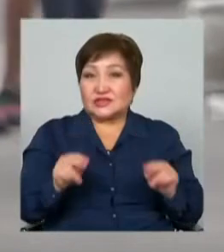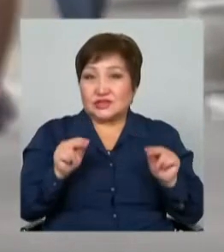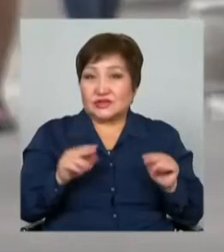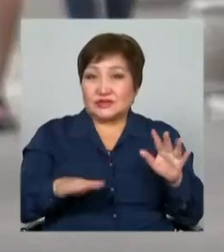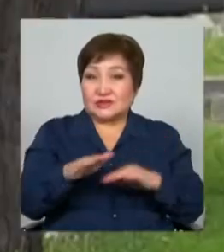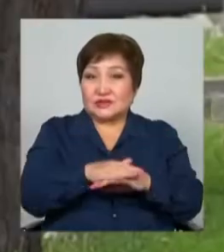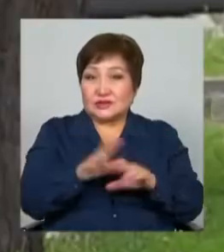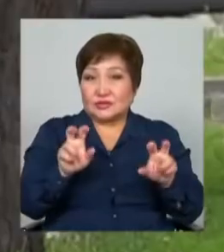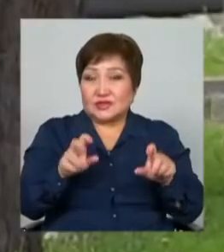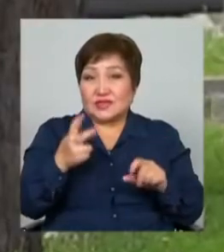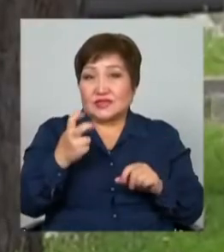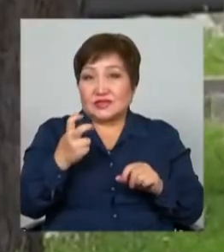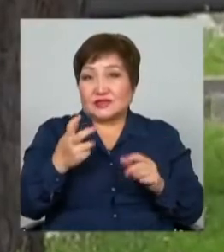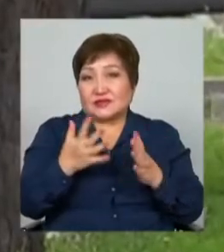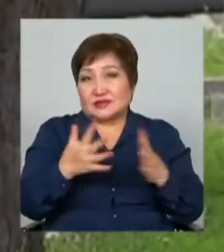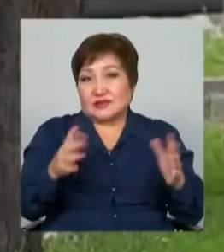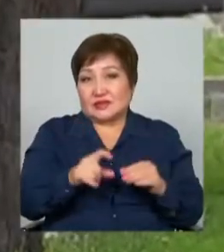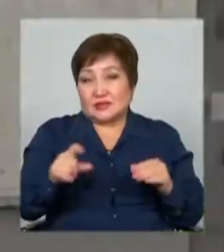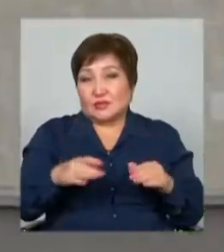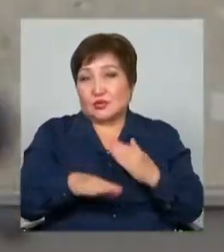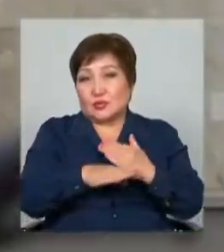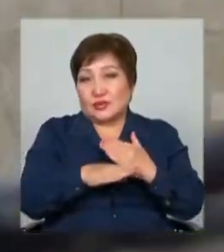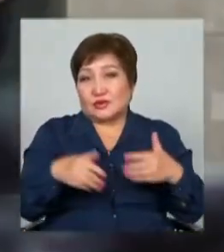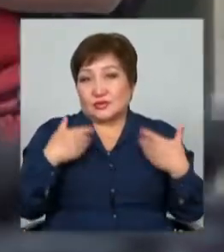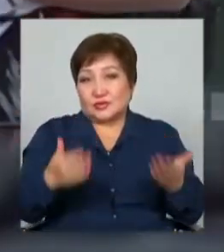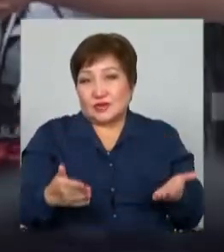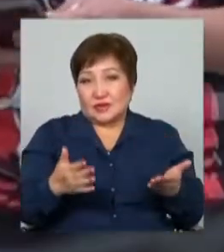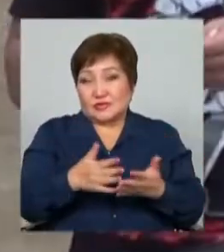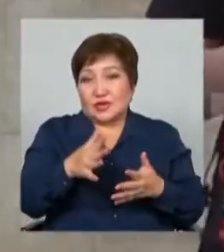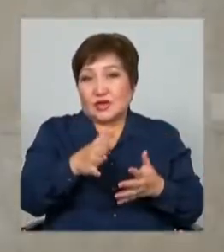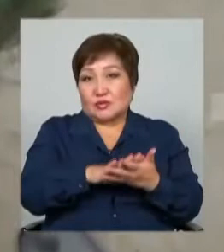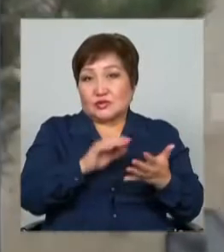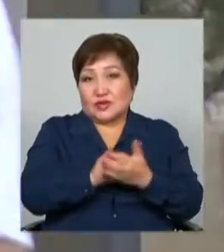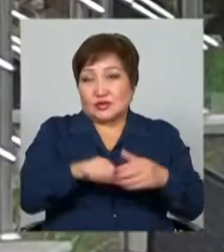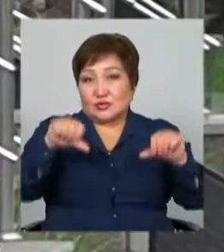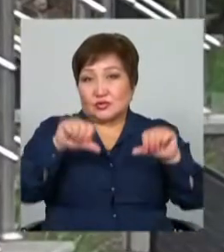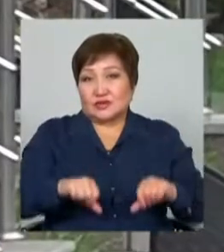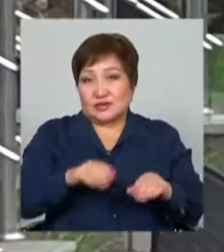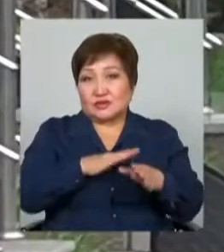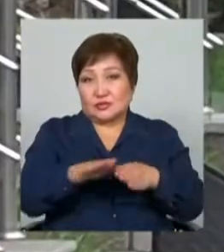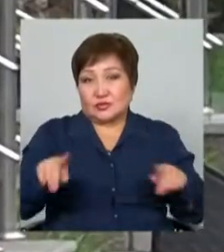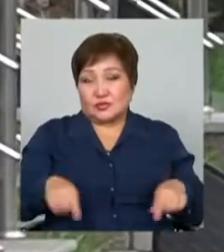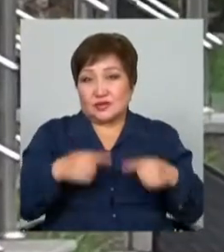2000-нан аса тұрғын көмекке жүгініп, олардың 3-тен 1-і бұзылған құқықтарын толық қалпына келтірген.